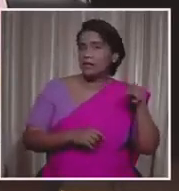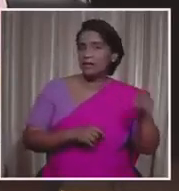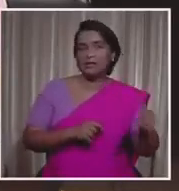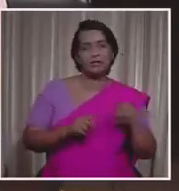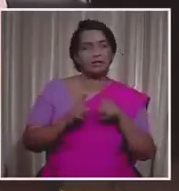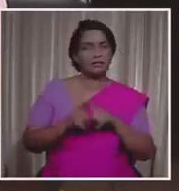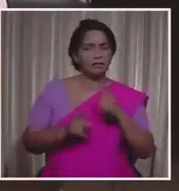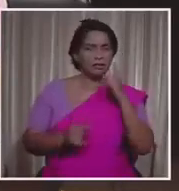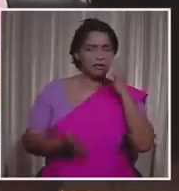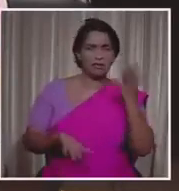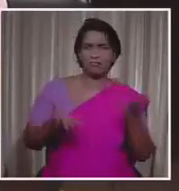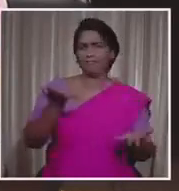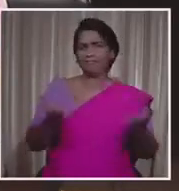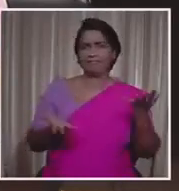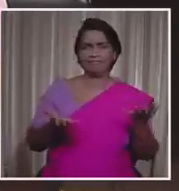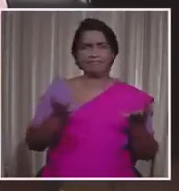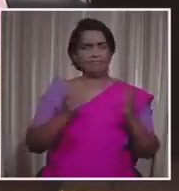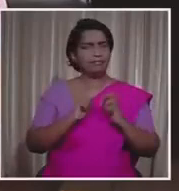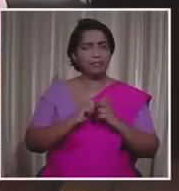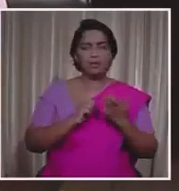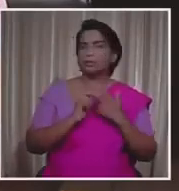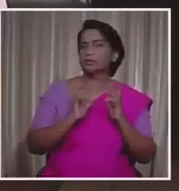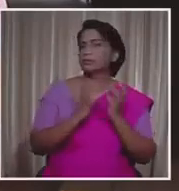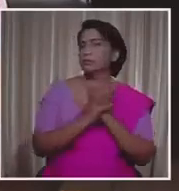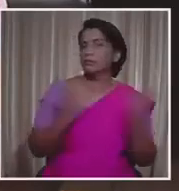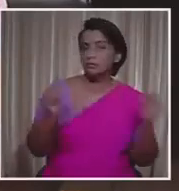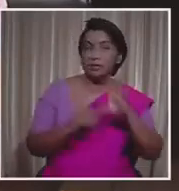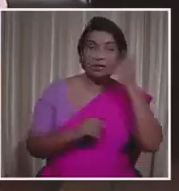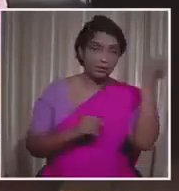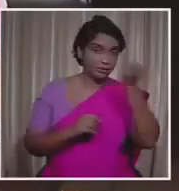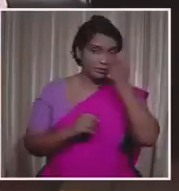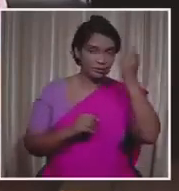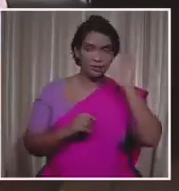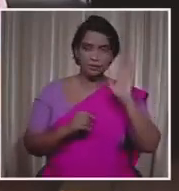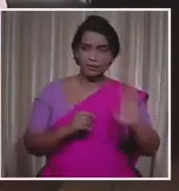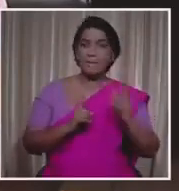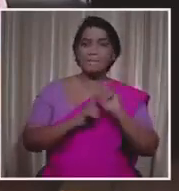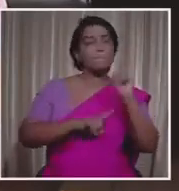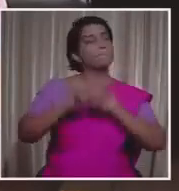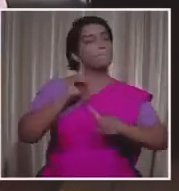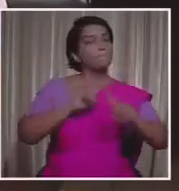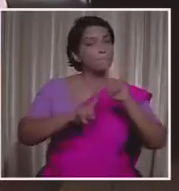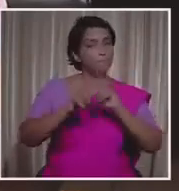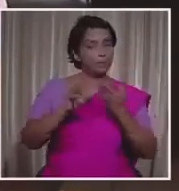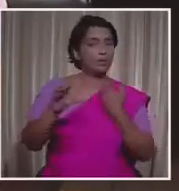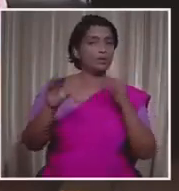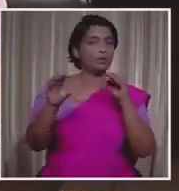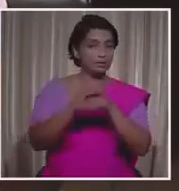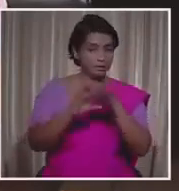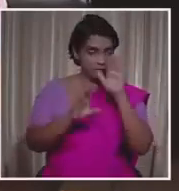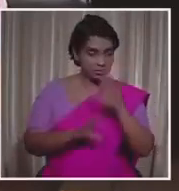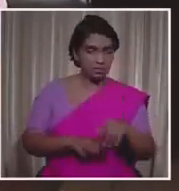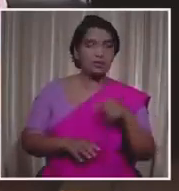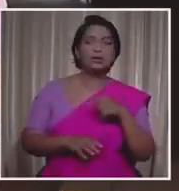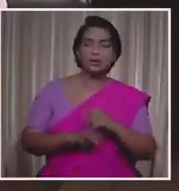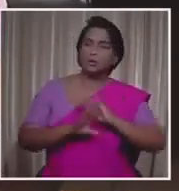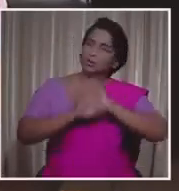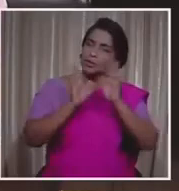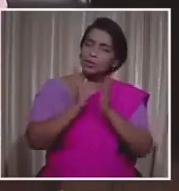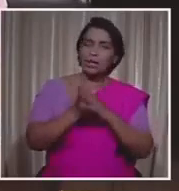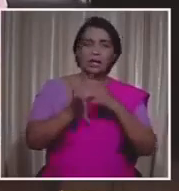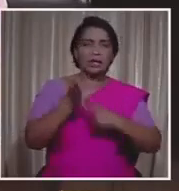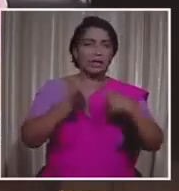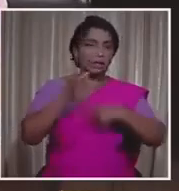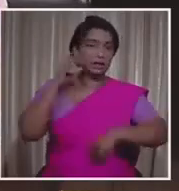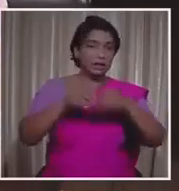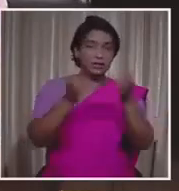වූ අස්ථාවරත්වයන්ට විසඳුමක් සෙවීම සඳහා පාර්ලිමේන්තුව නියෝජනය කරන සියලු දේශපාලන